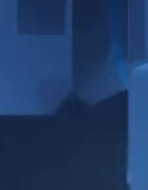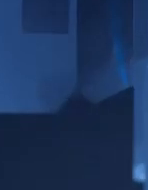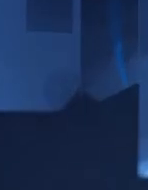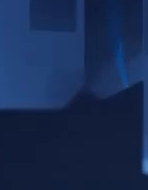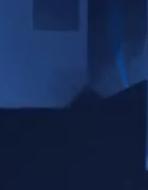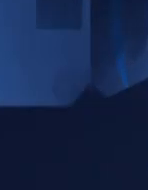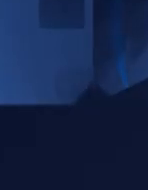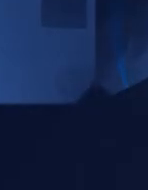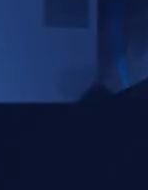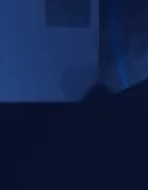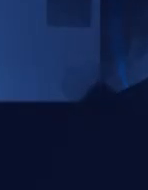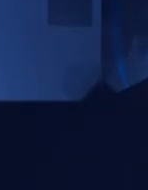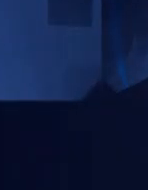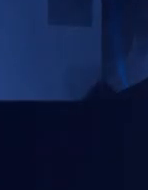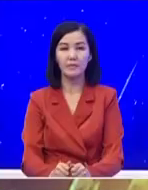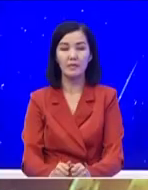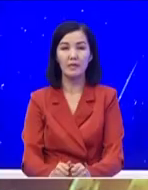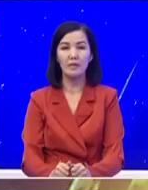ЖТСУ.